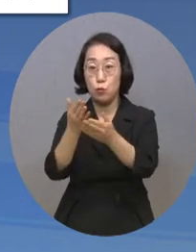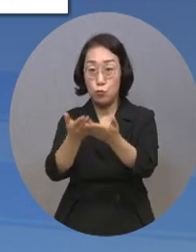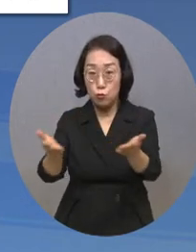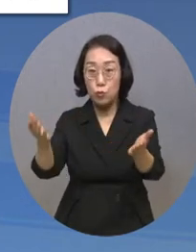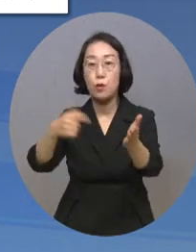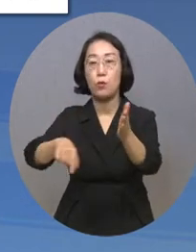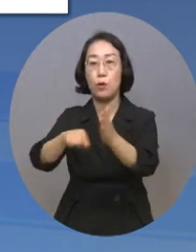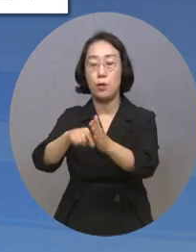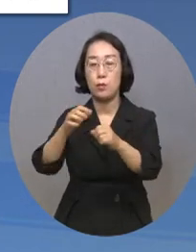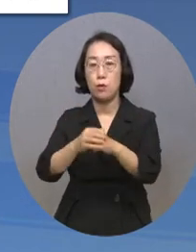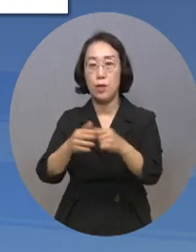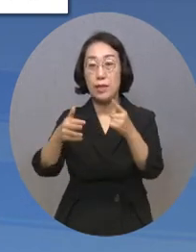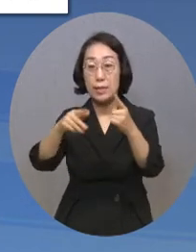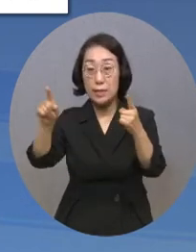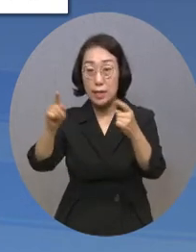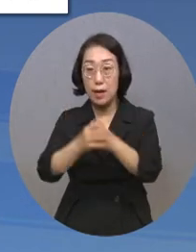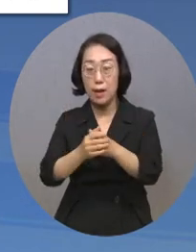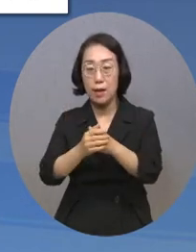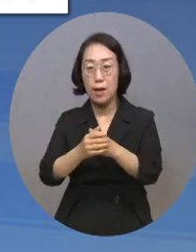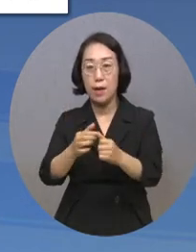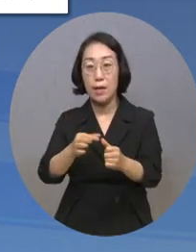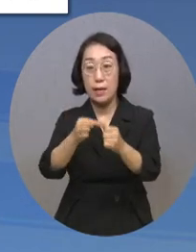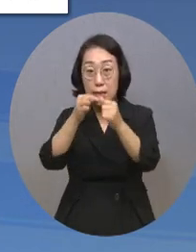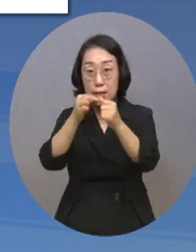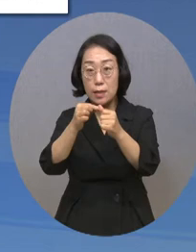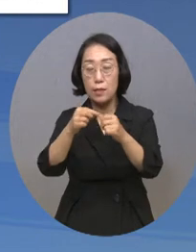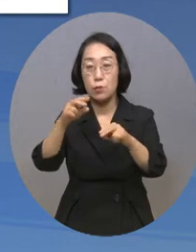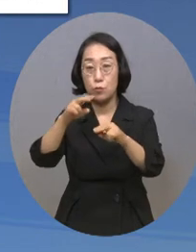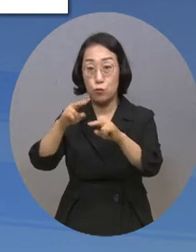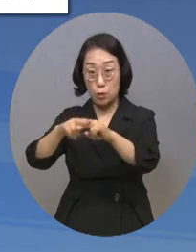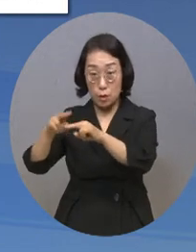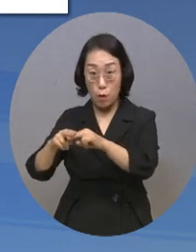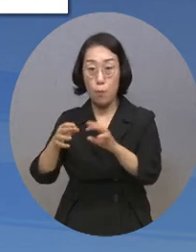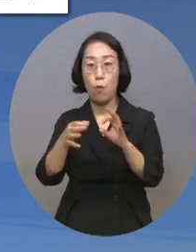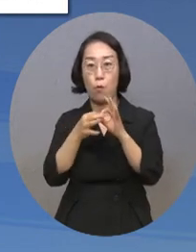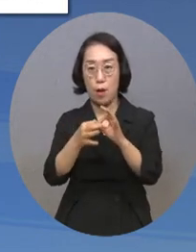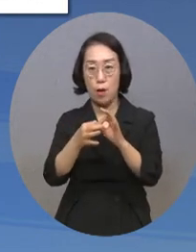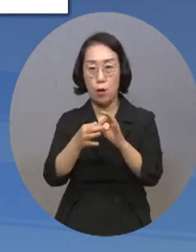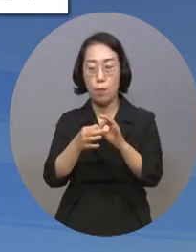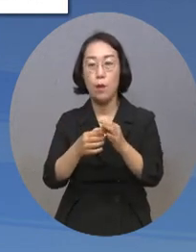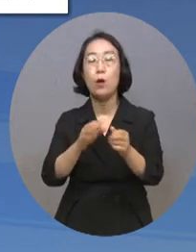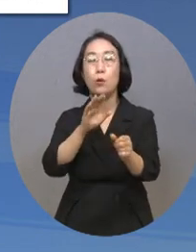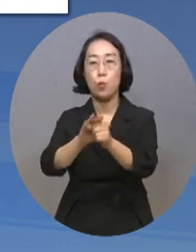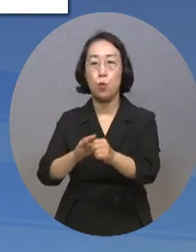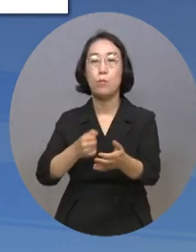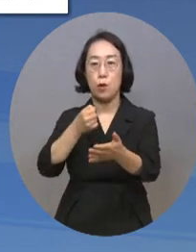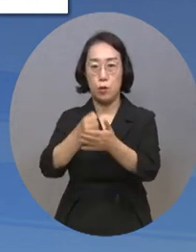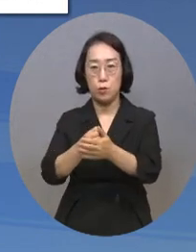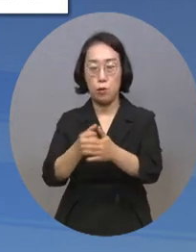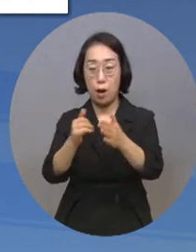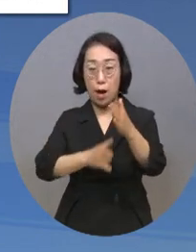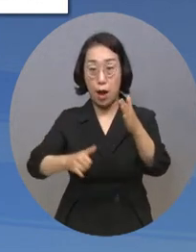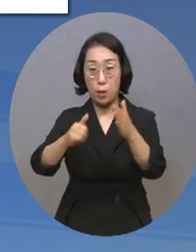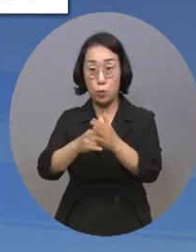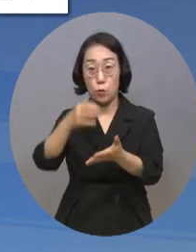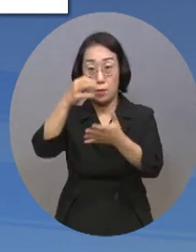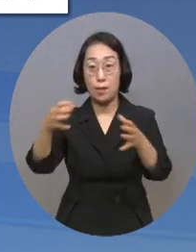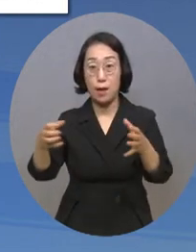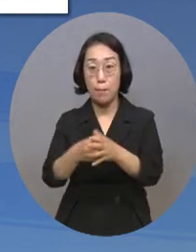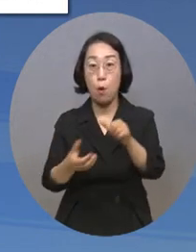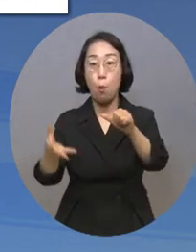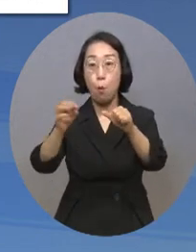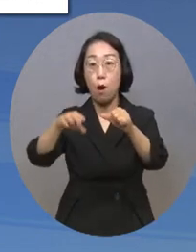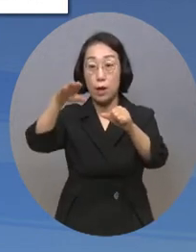있도록 제1차 국민취업지원기본계획을 의결했습니다. 앞으로는 가구 기준 재산 합계액이 5억